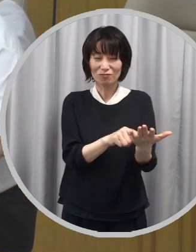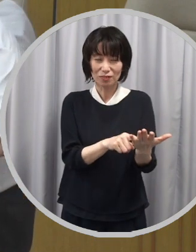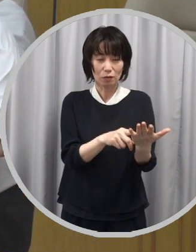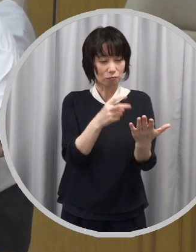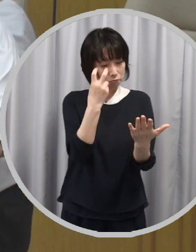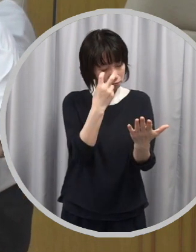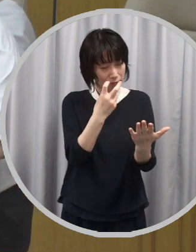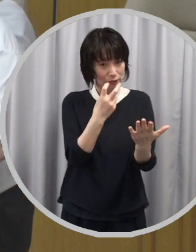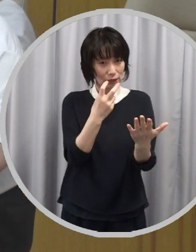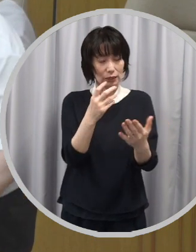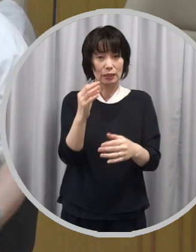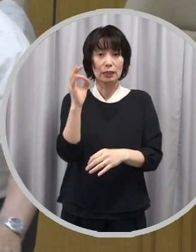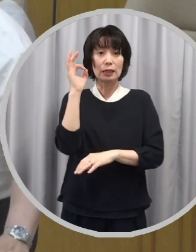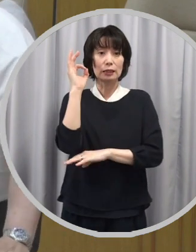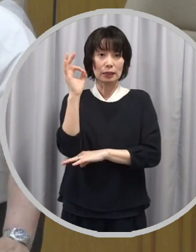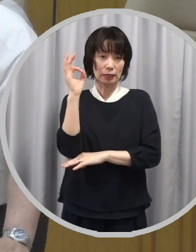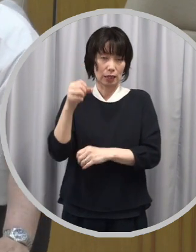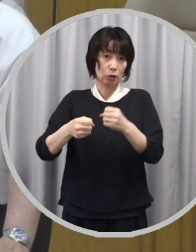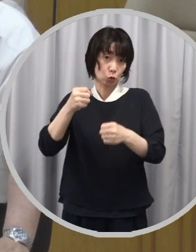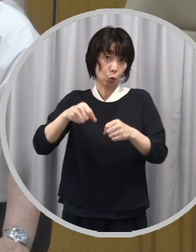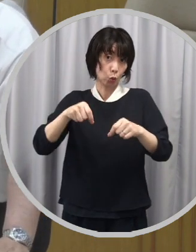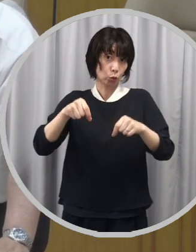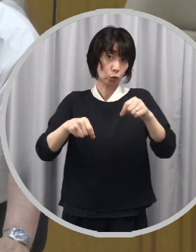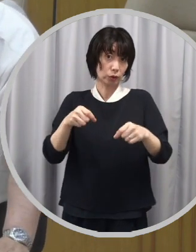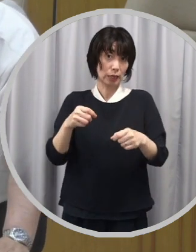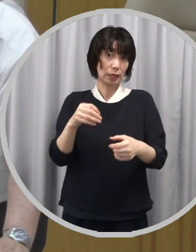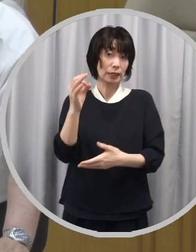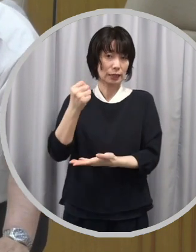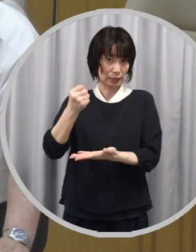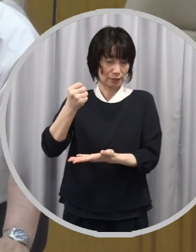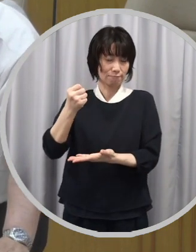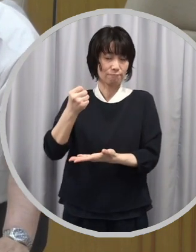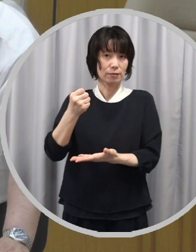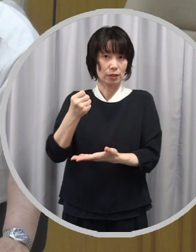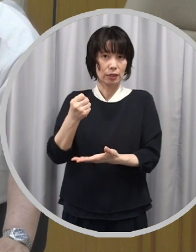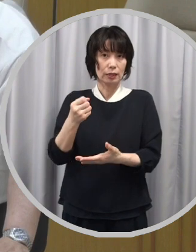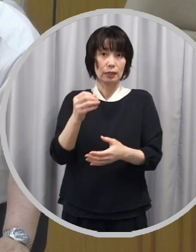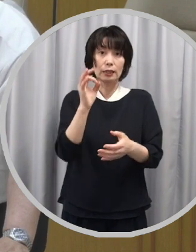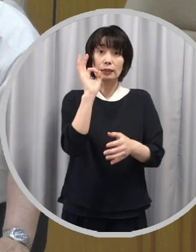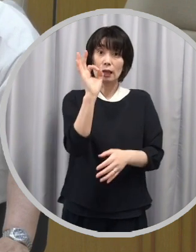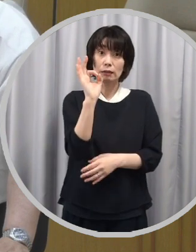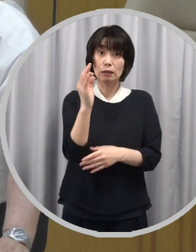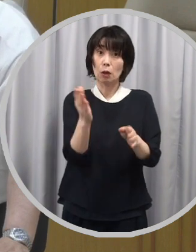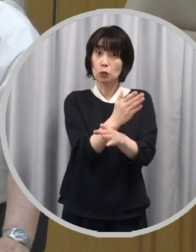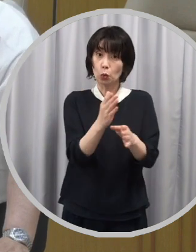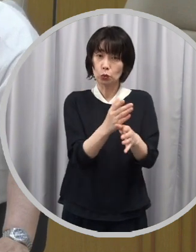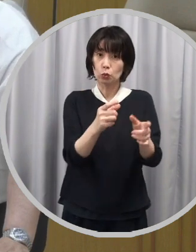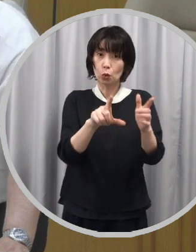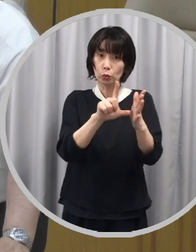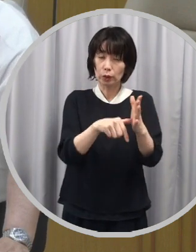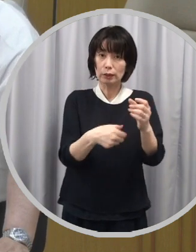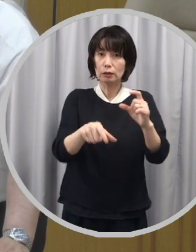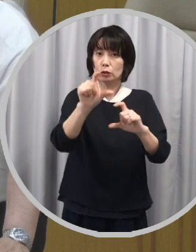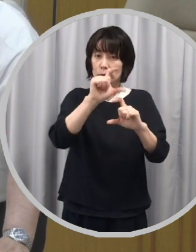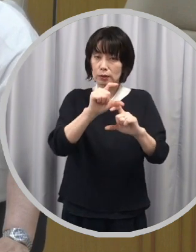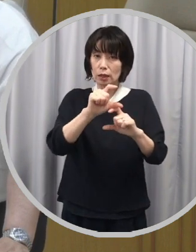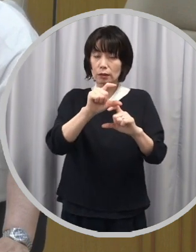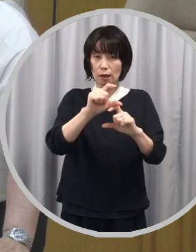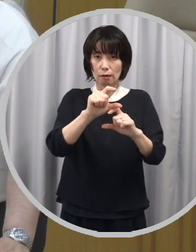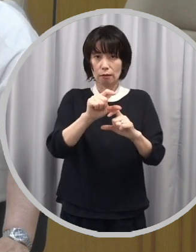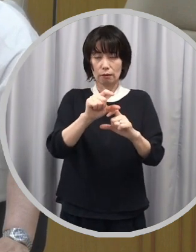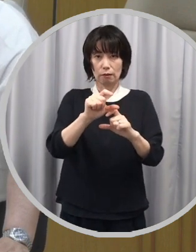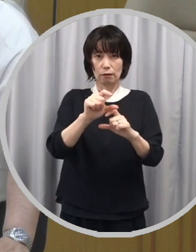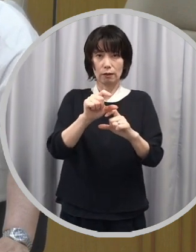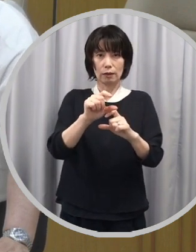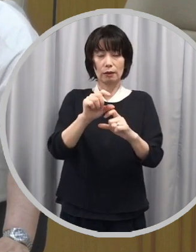みると、財政調整基金とは財源に余裕ある年度に積み立てを行い、大規模災害とい